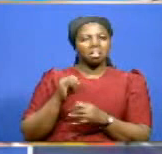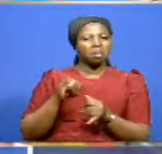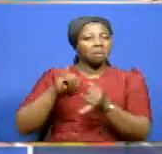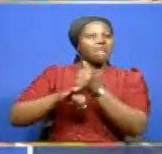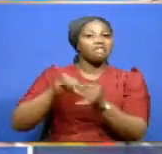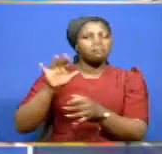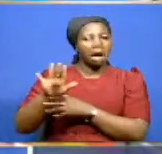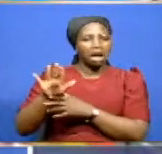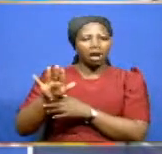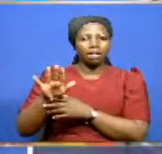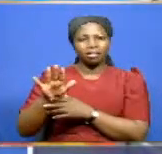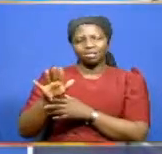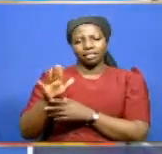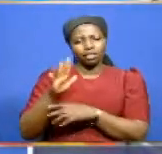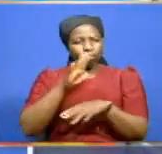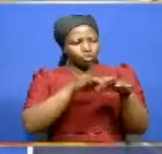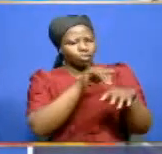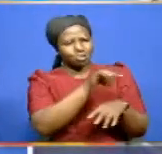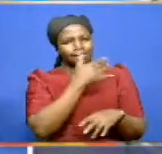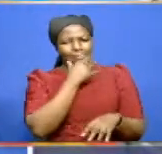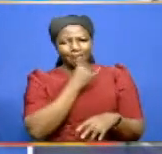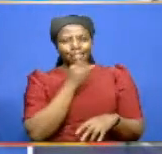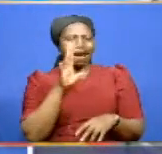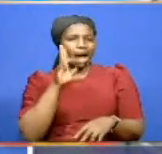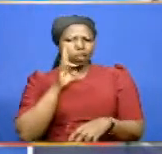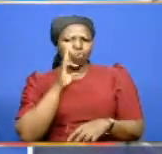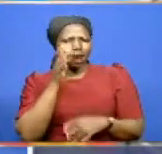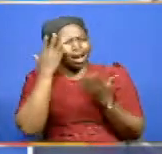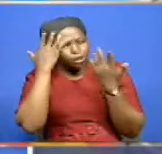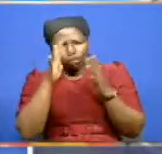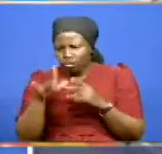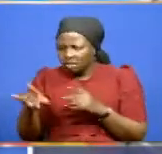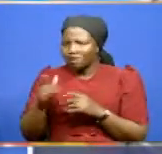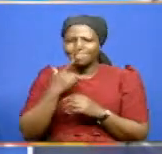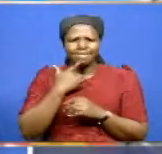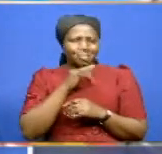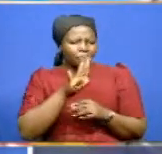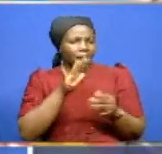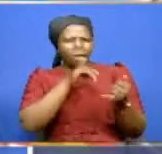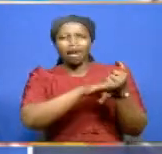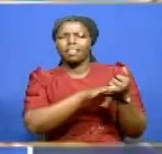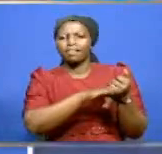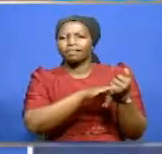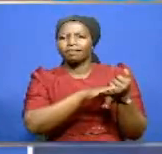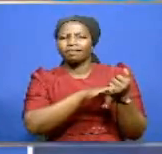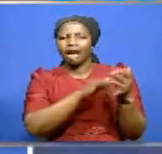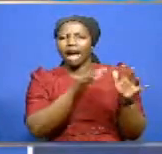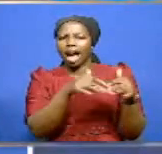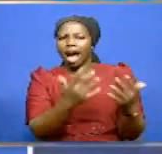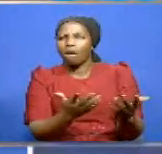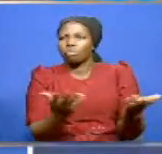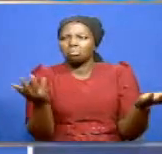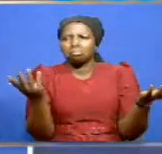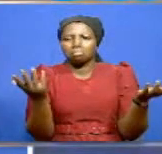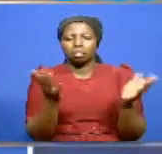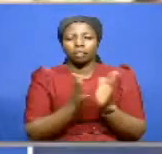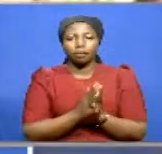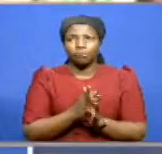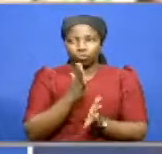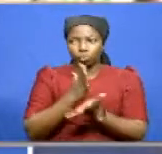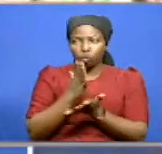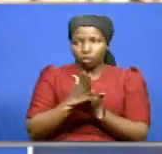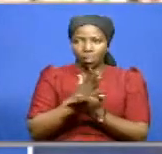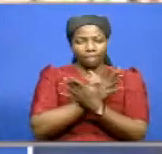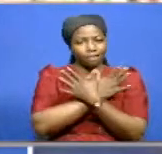anamuita ango. Sasa sinjui kusema ni mbwana yake, sinjui wanaingililiana wapi. Na Daisy Karemi, rafikie